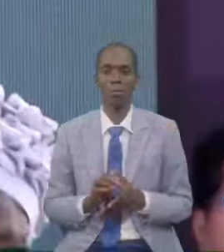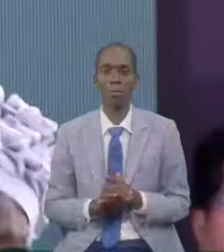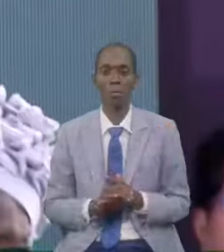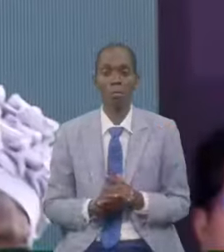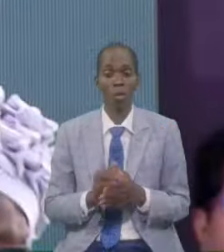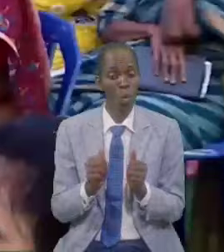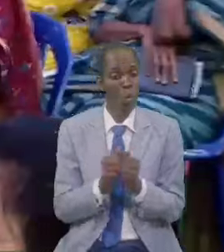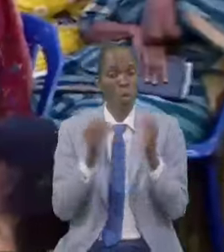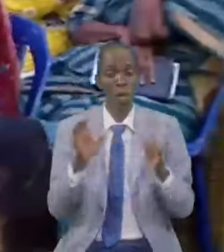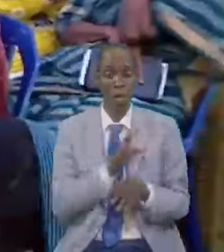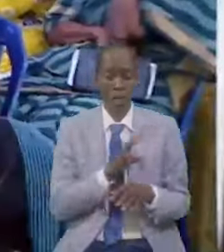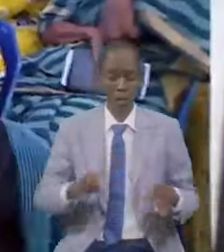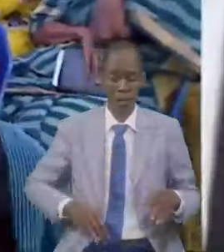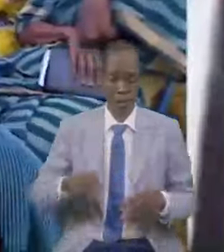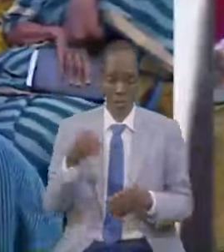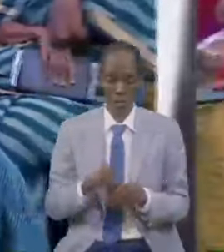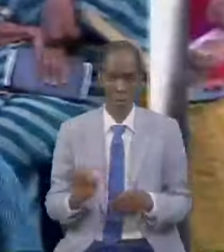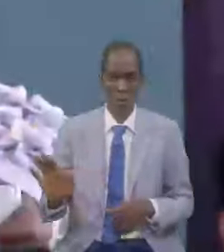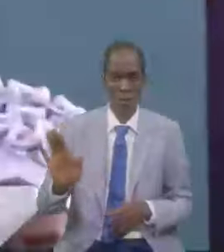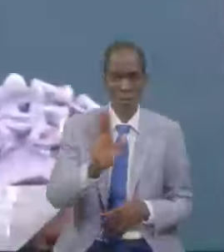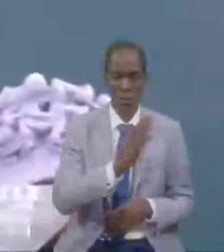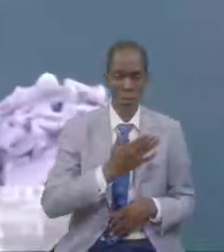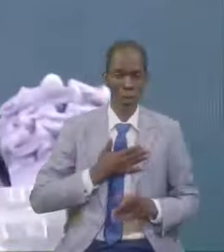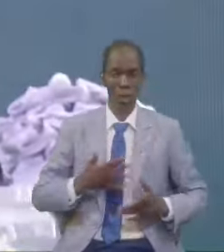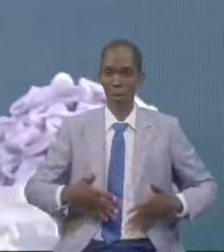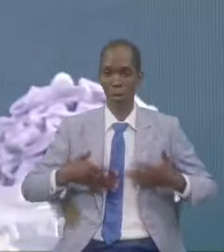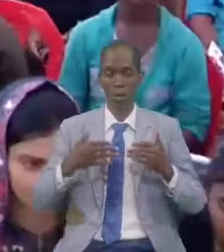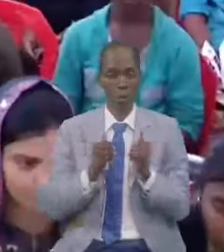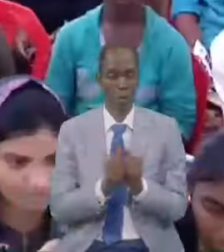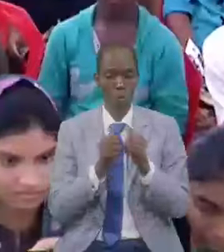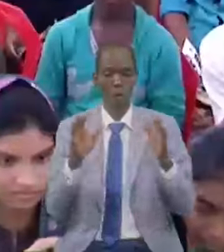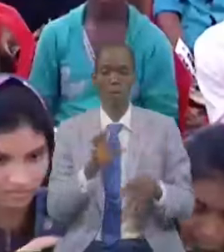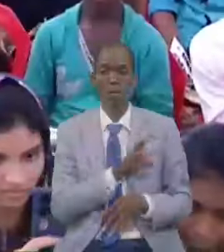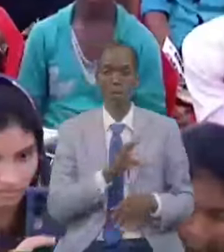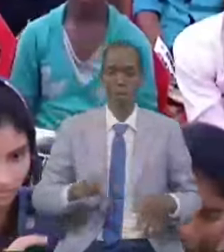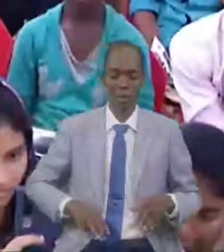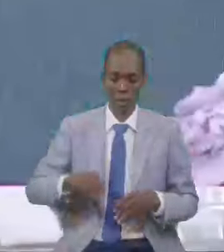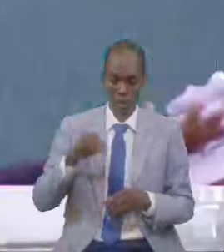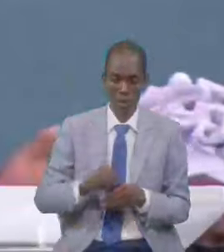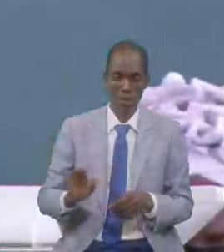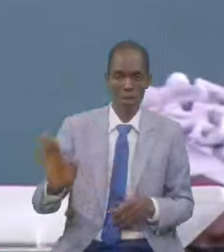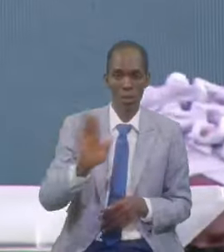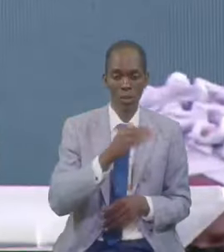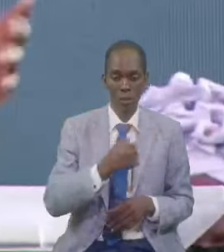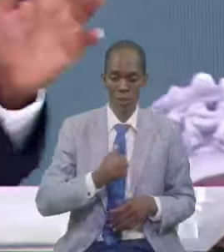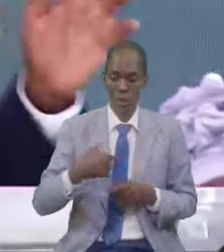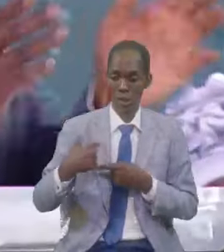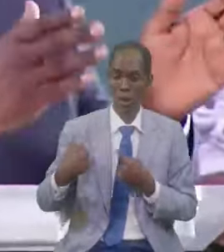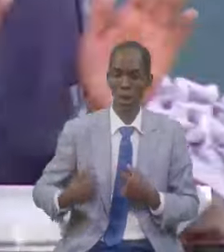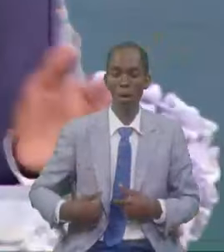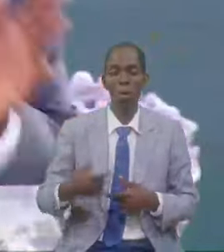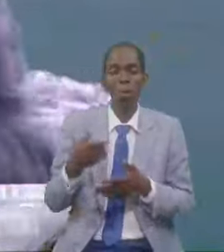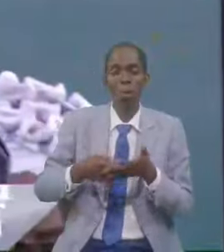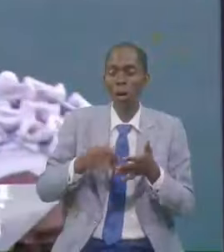in our lives, మన జీవితంలో క్రీస్తు లేకుండా, without Christ in our heart, మన హృదయాల్లో క్రీస్తు లేకుండా, all that remains